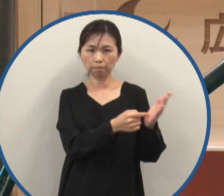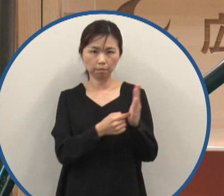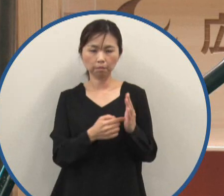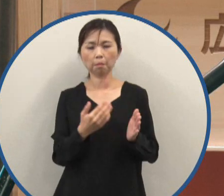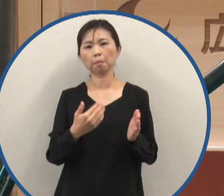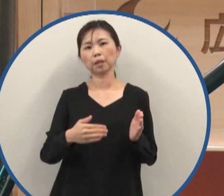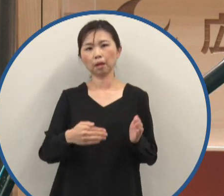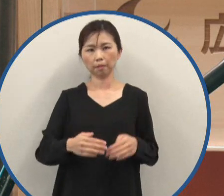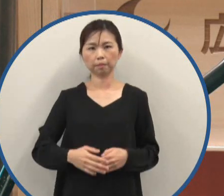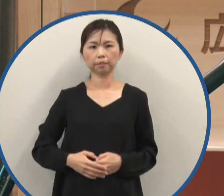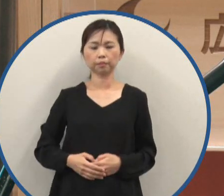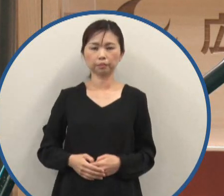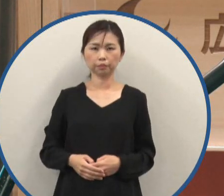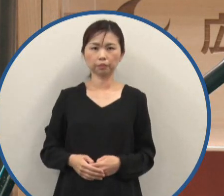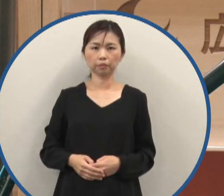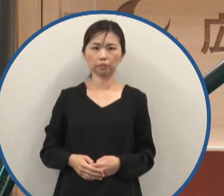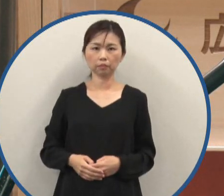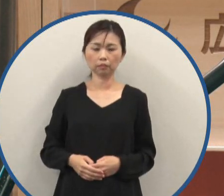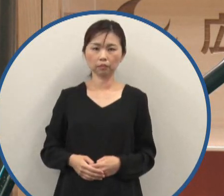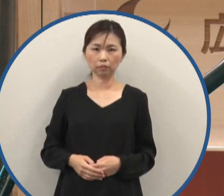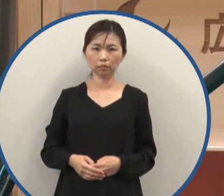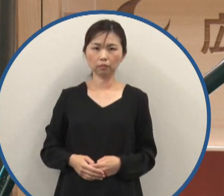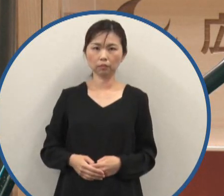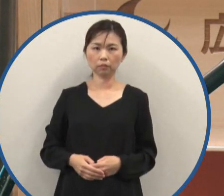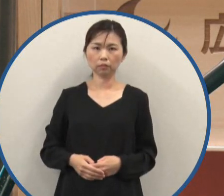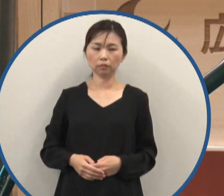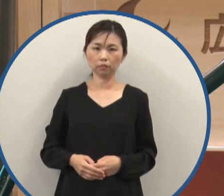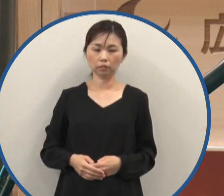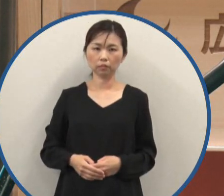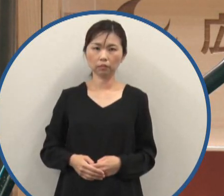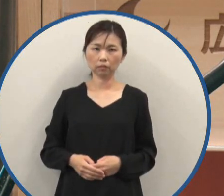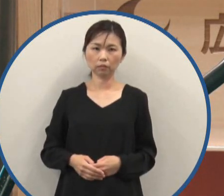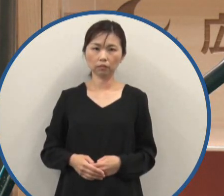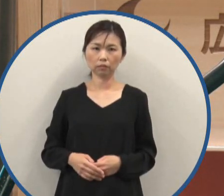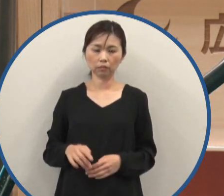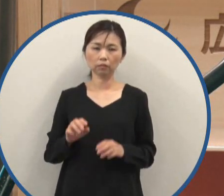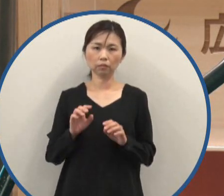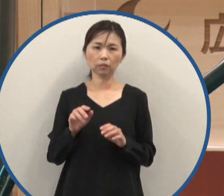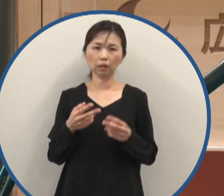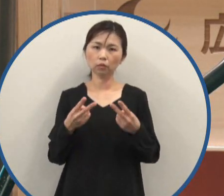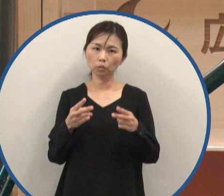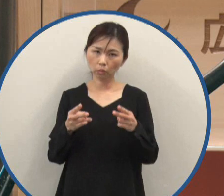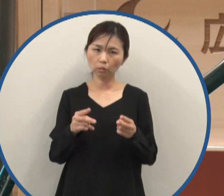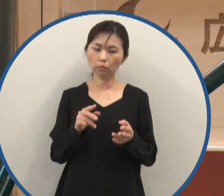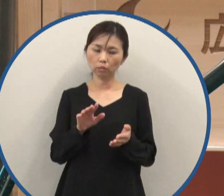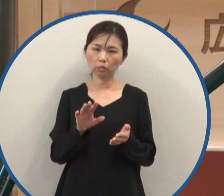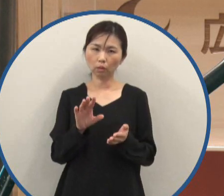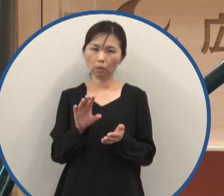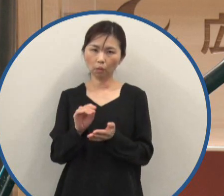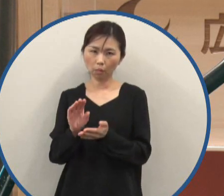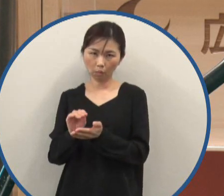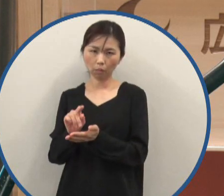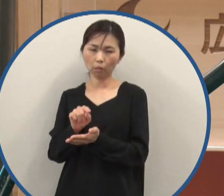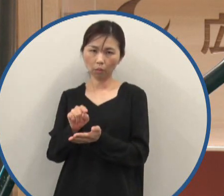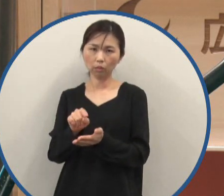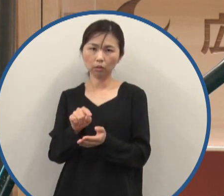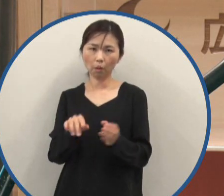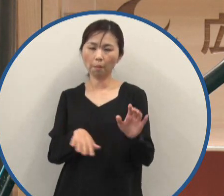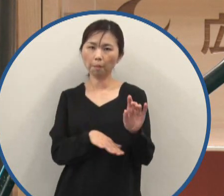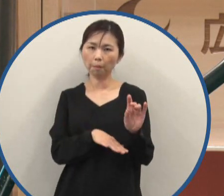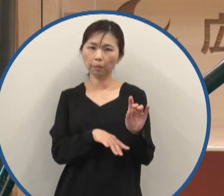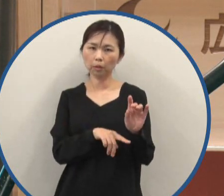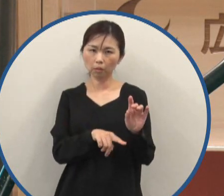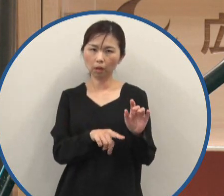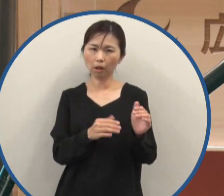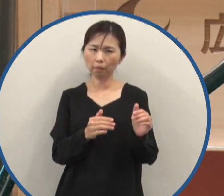まだ現時点ではよくわからない、まあ、むしろその報道ベースの方が先行しているので、まあ、我々はそのちょっと危惧をし